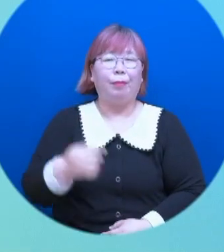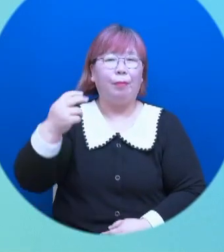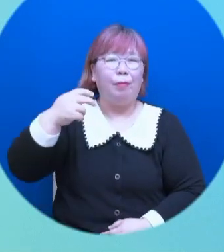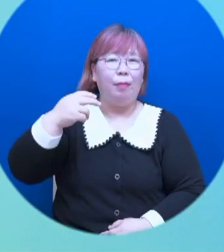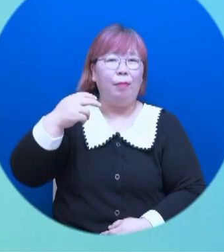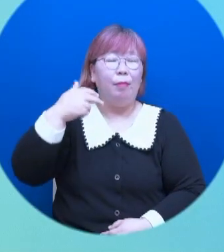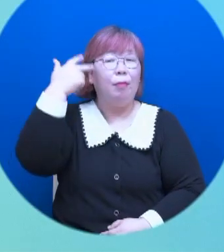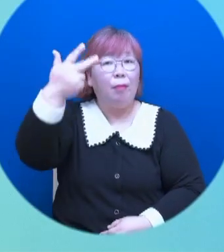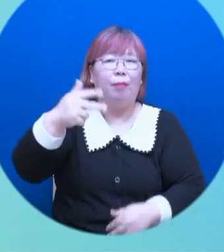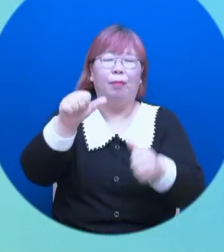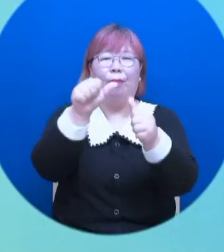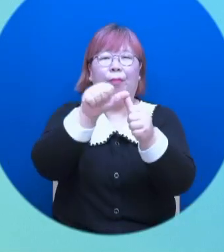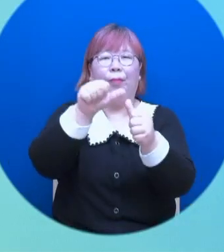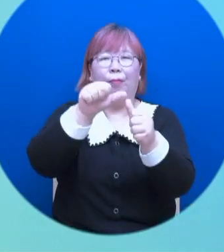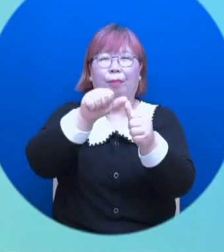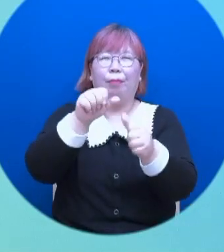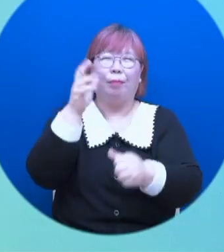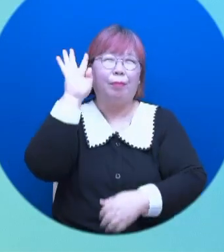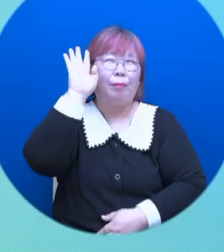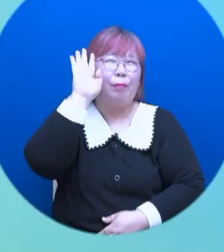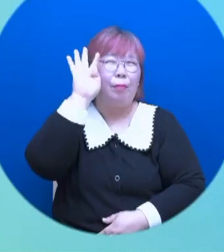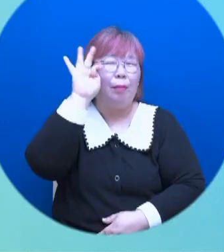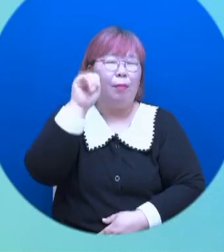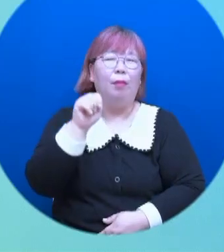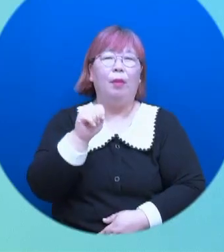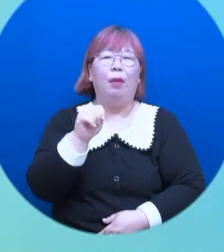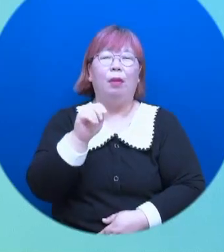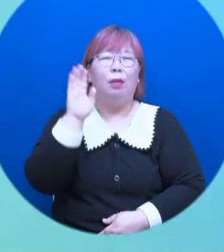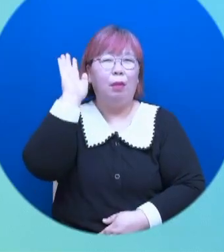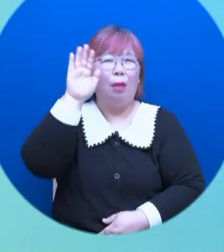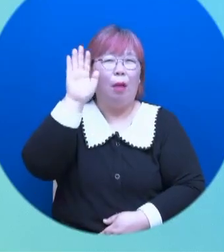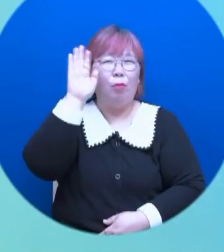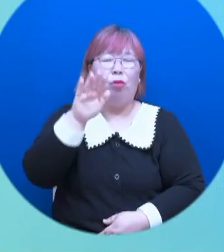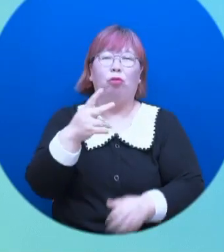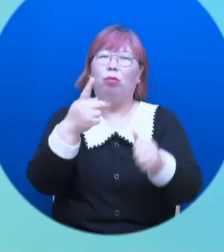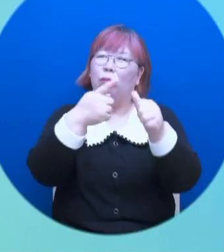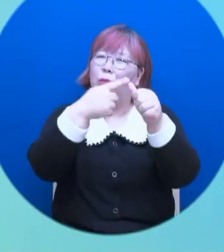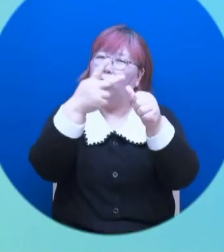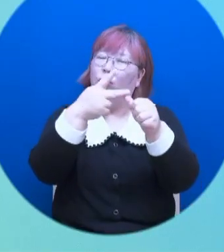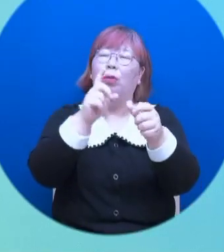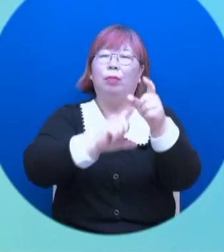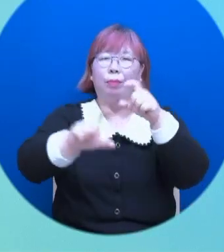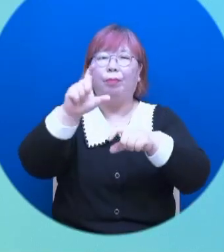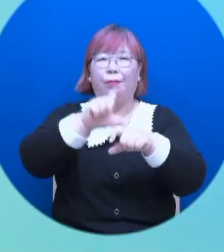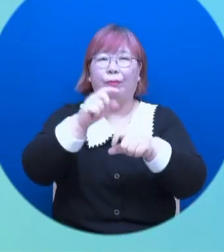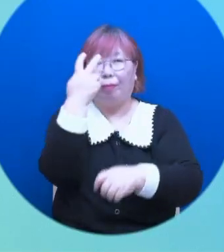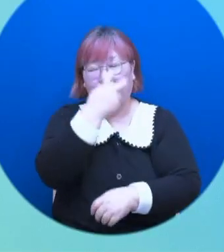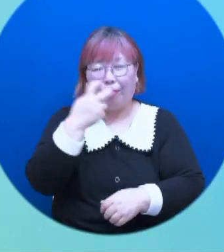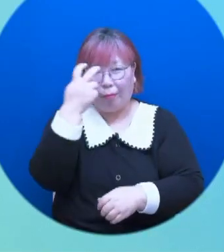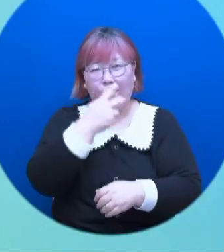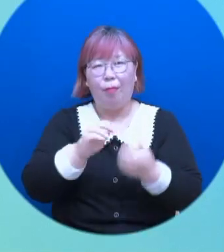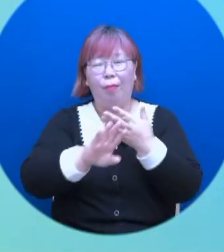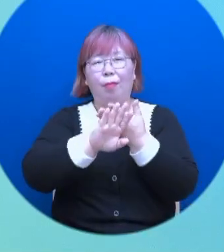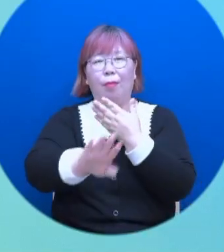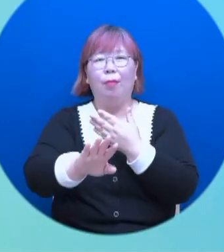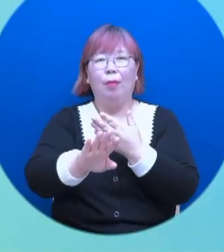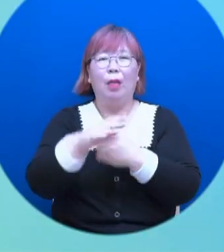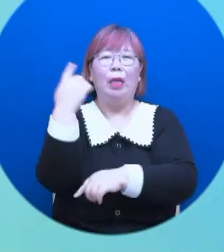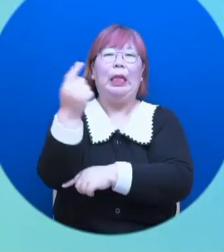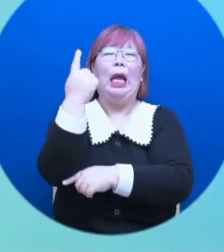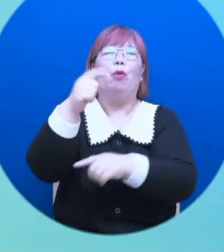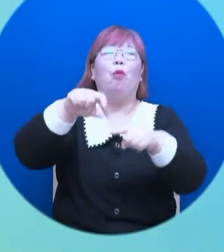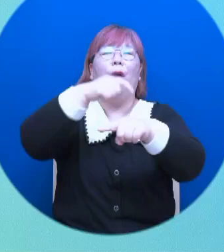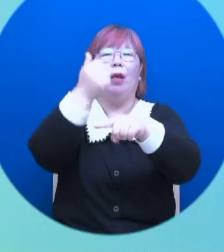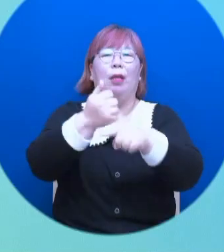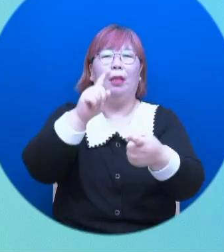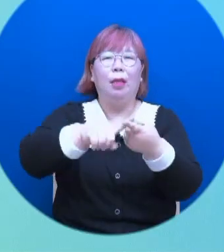편지를 나누고요, 앞으로 한 2번 정도 더 스크류테이프를 살펴보고 다시 다윗을 만나보도록